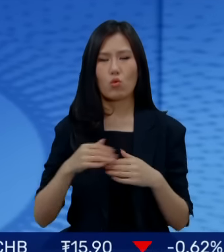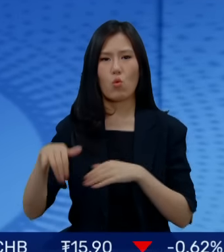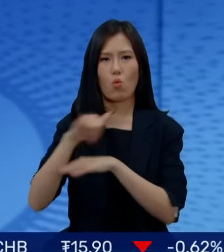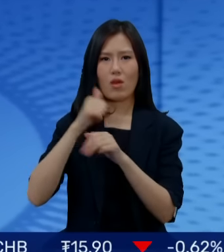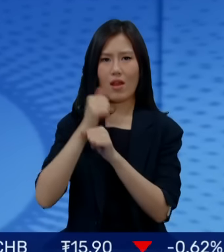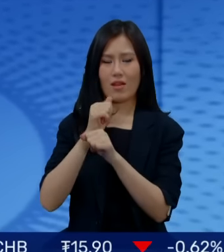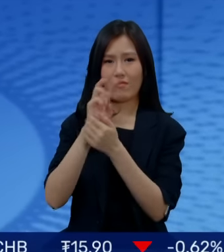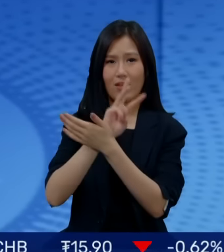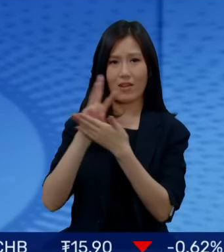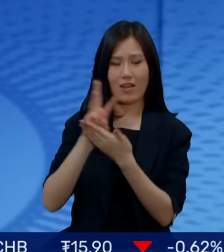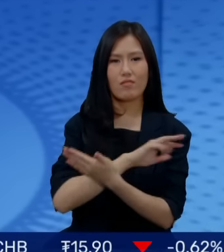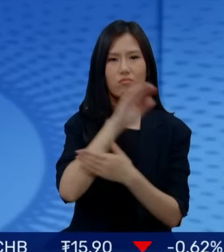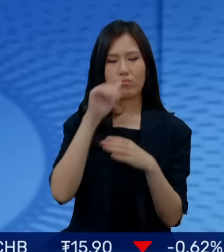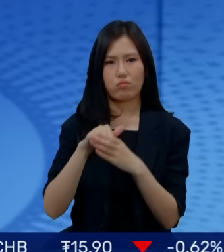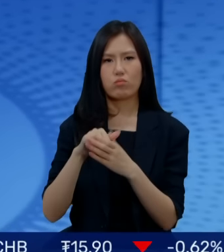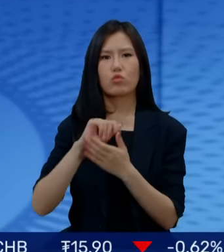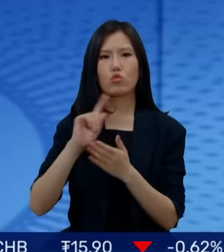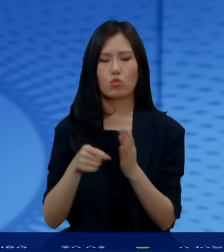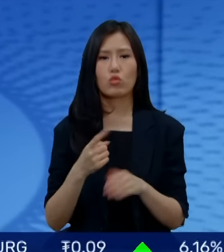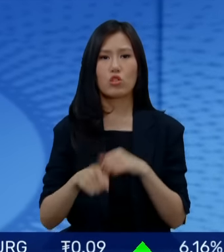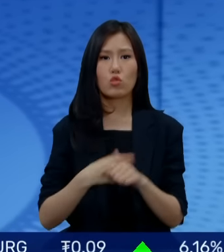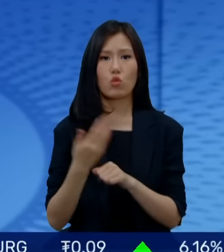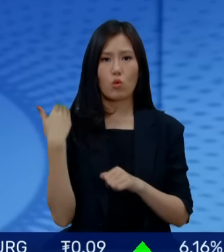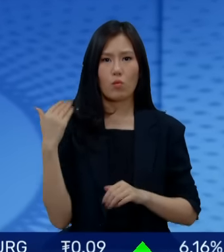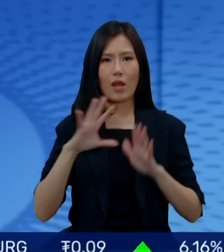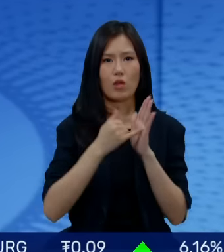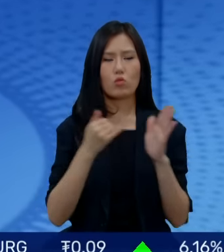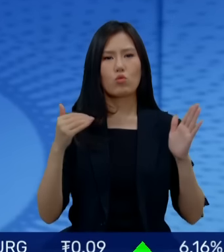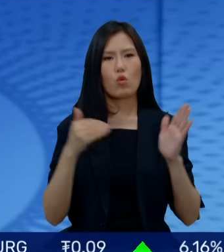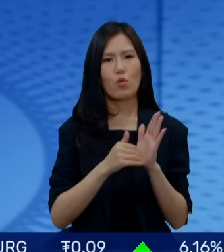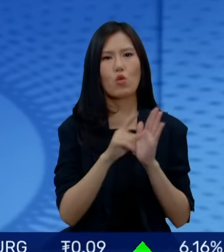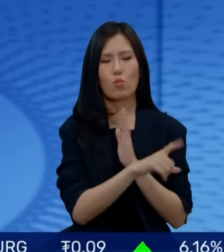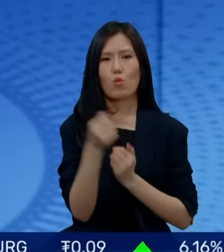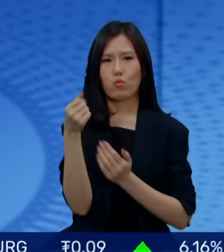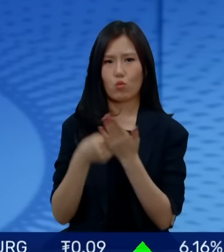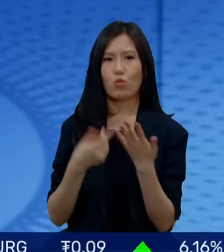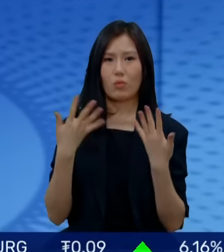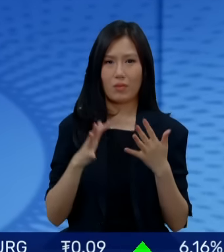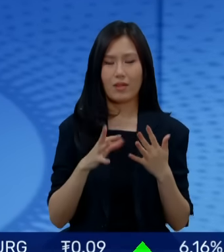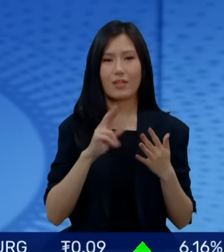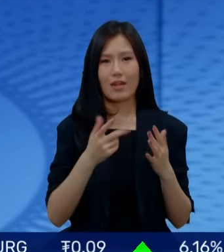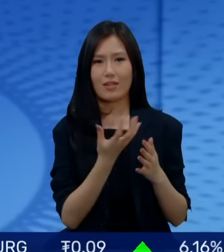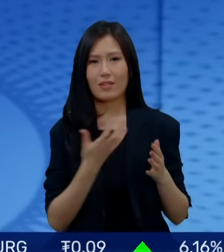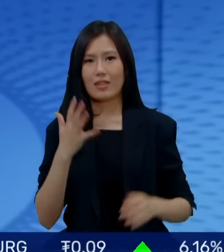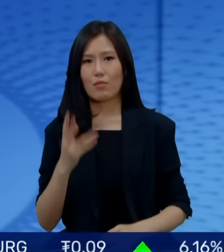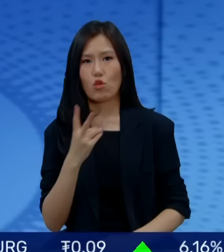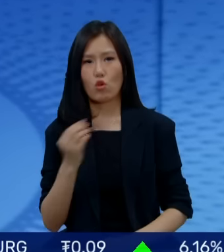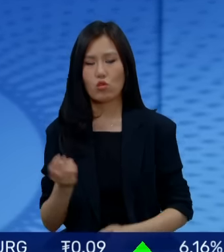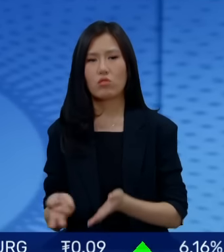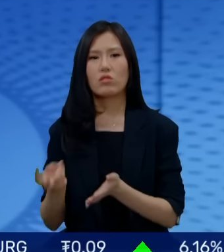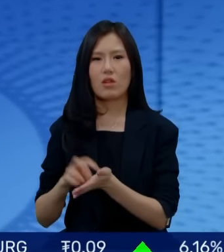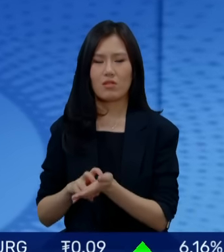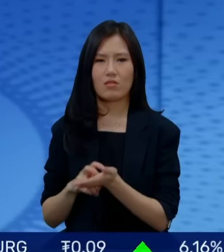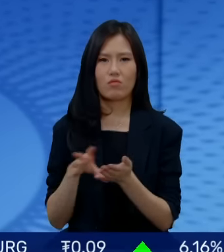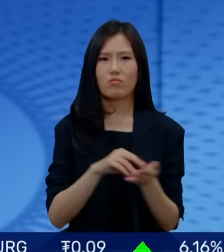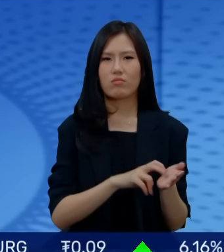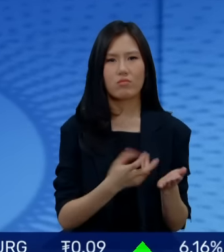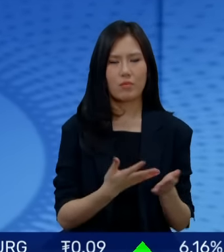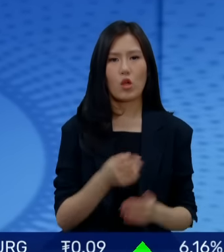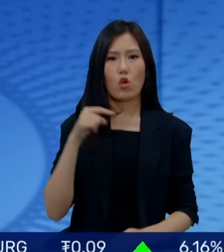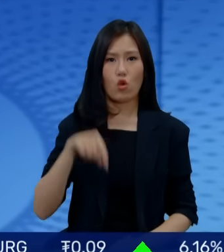хүлээх оролцоо. Өнгөрсөн оны хувьд давхарцсан тоогоор 16,000 гаруй иргэн бүртгүүлснээс 5,200 орчим нь шалгалтад тэнцсэн байна. Энэ жилийн хувьд